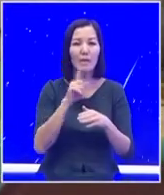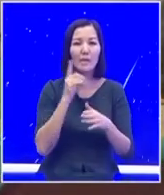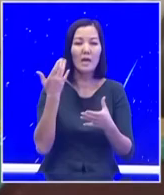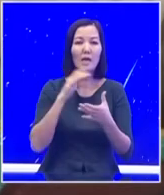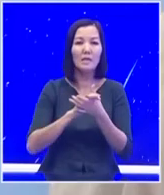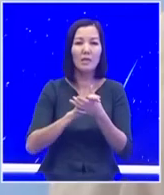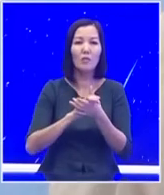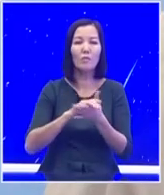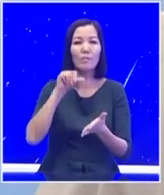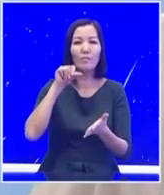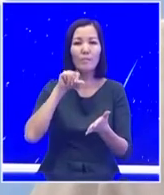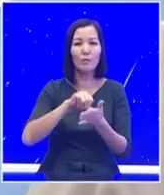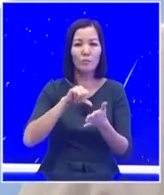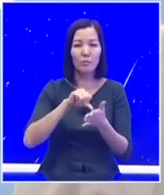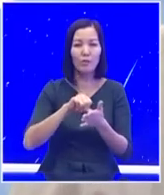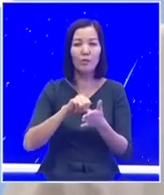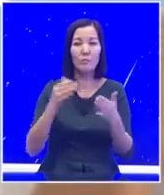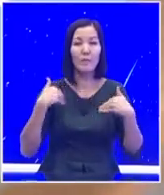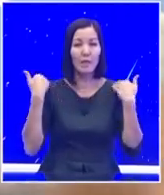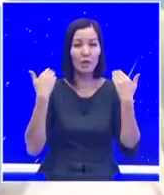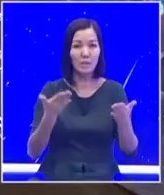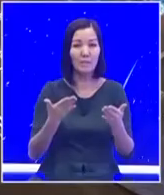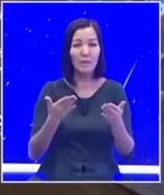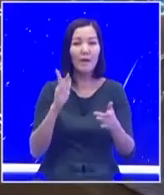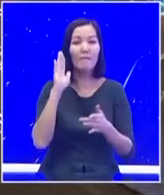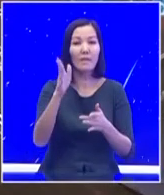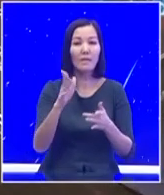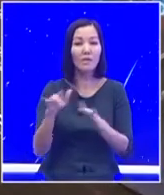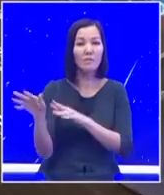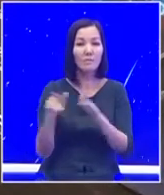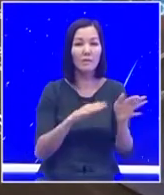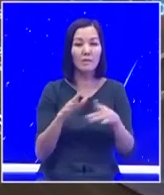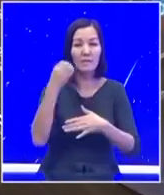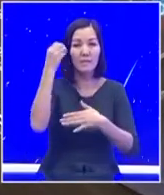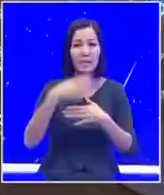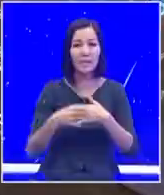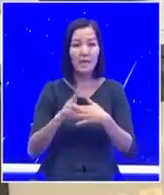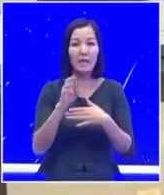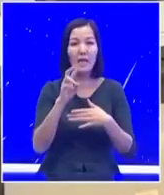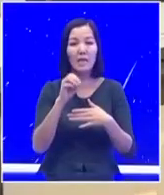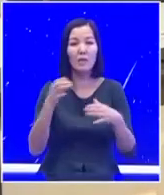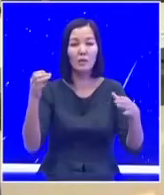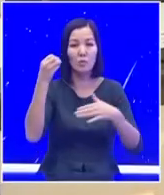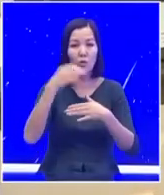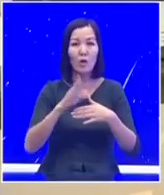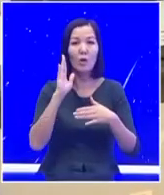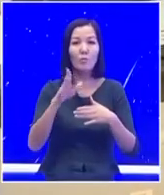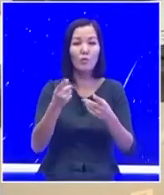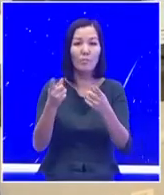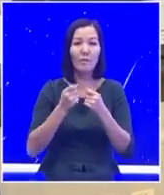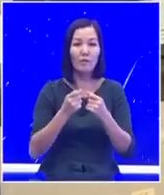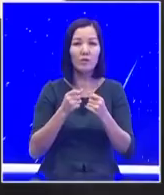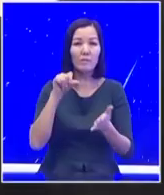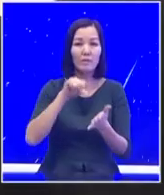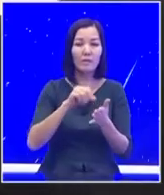поколения и ознакомились с поступающими предложениями. В дальнейшем к деятельности консалтинг-центра «Кеңес орталығы» будут